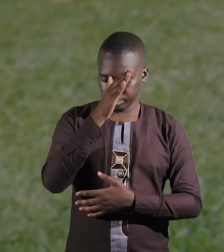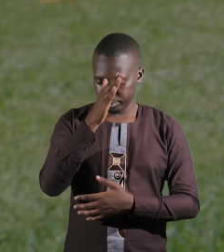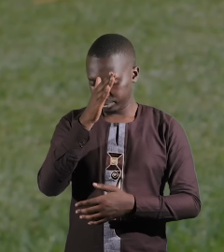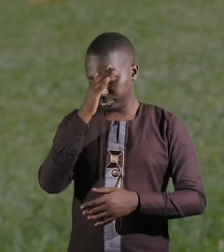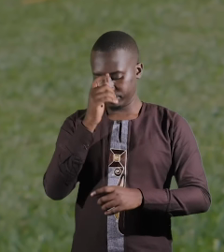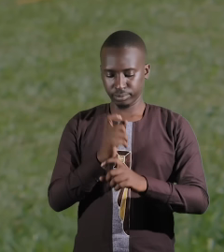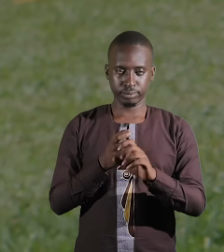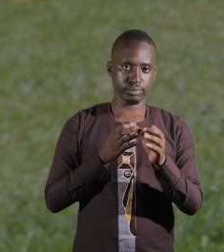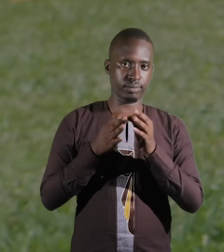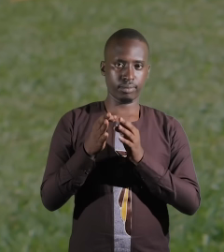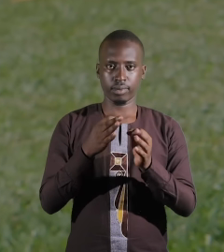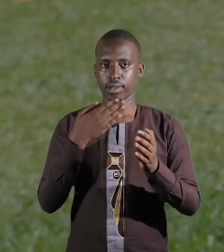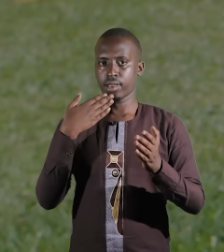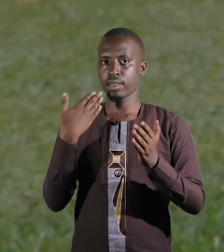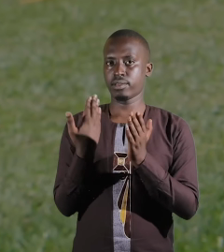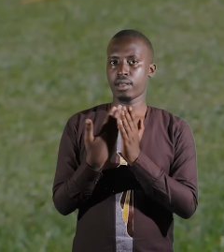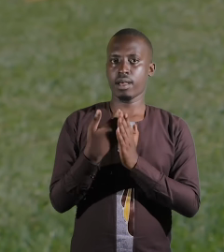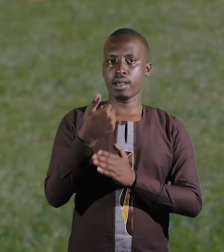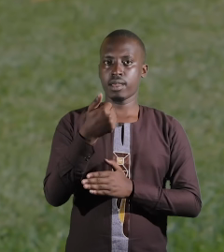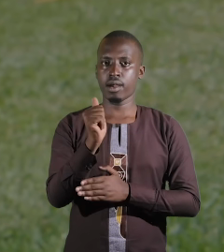biragoye gusobanura ineza.